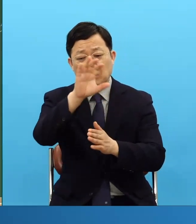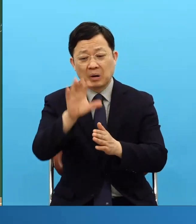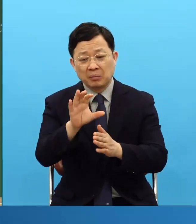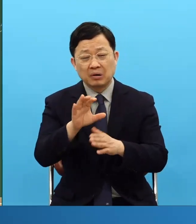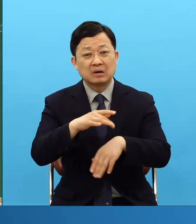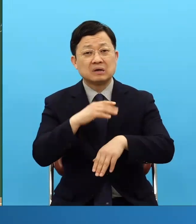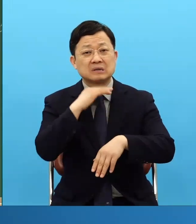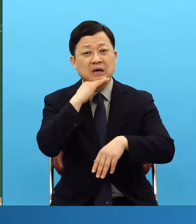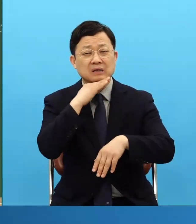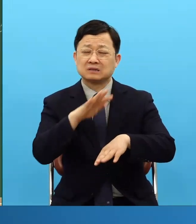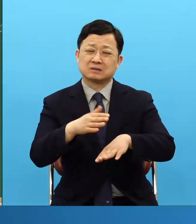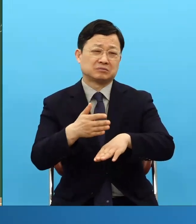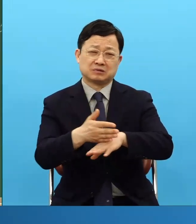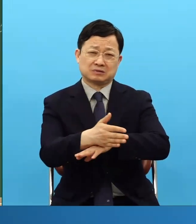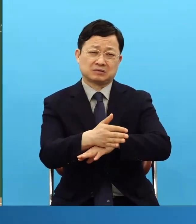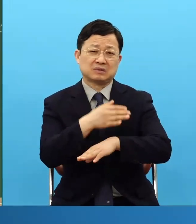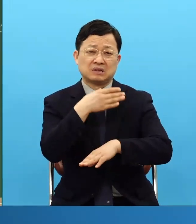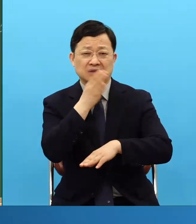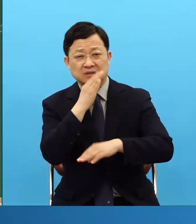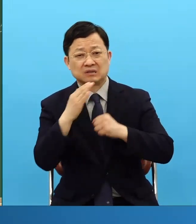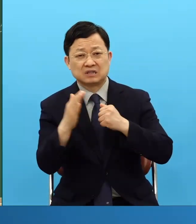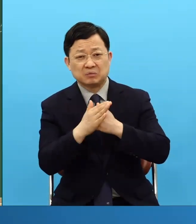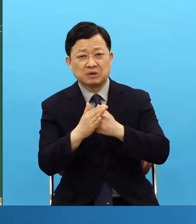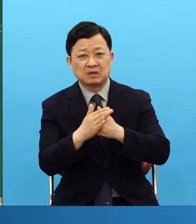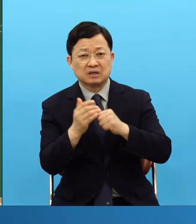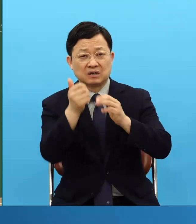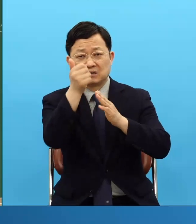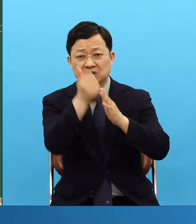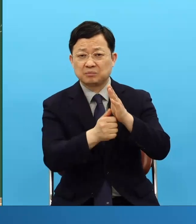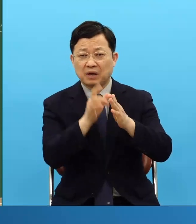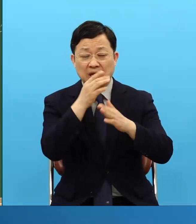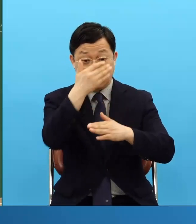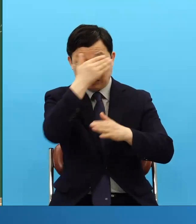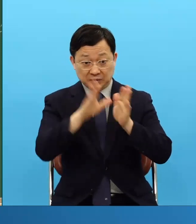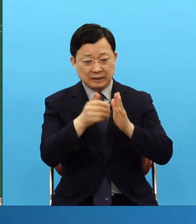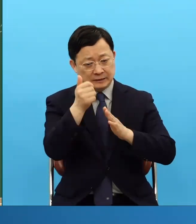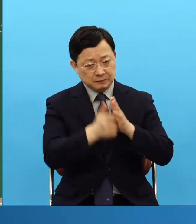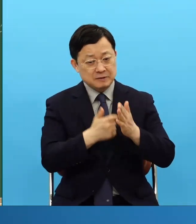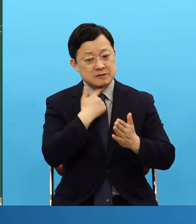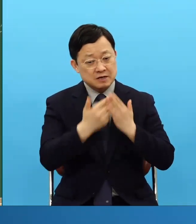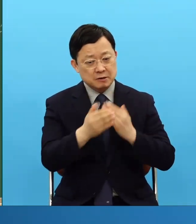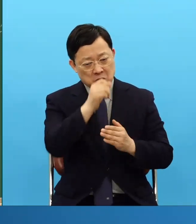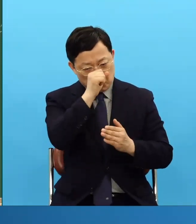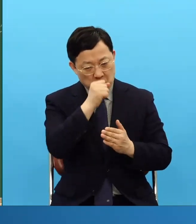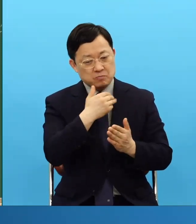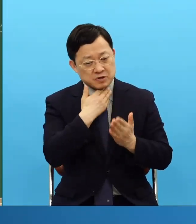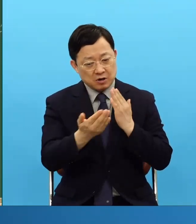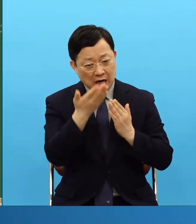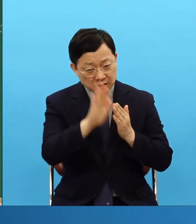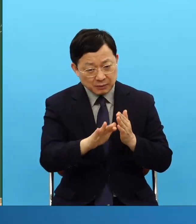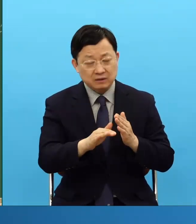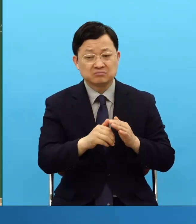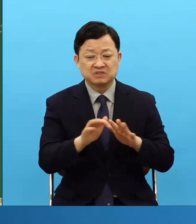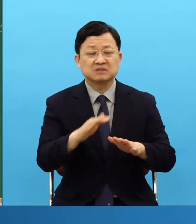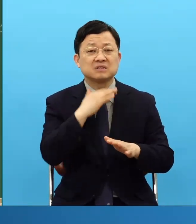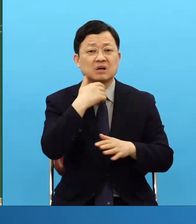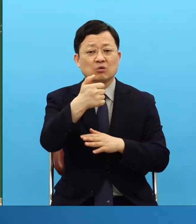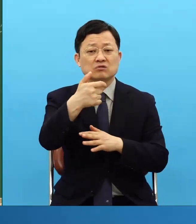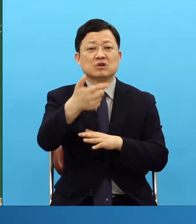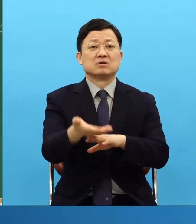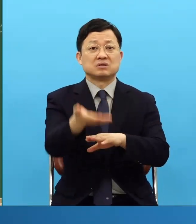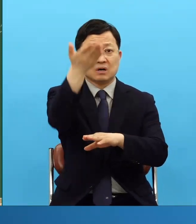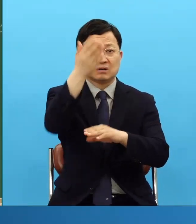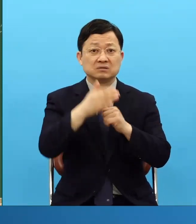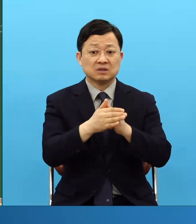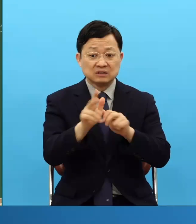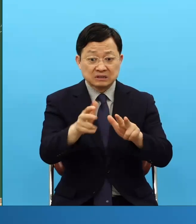아니에요. You're not an age where you can continue to repeat mistakes. 그거는 and 젊을 때 하는 failures. 얘기지 학생 때 하는 얘기지 지금은 그런 나이가 아닙니다. You do that 여러분. when you're a